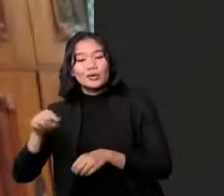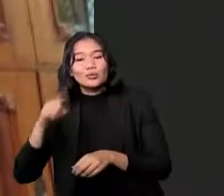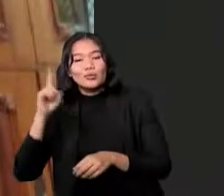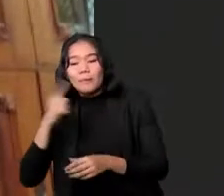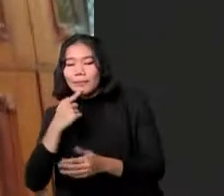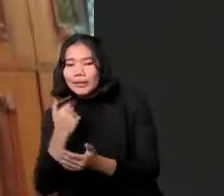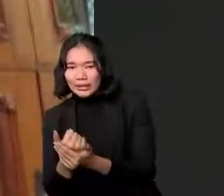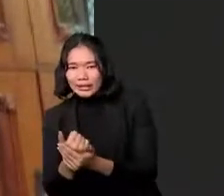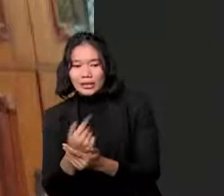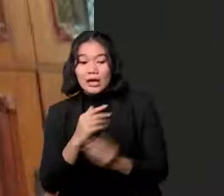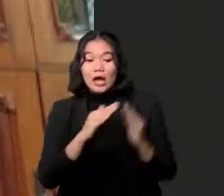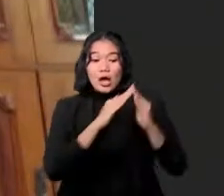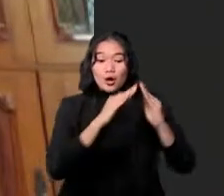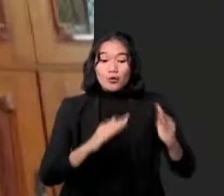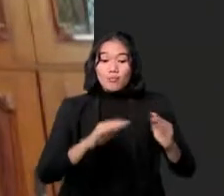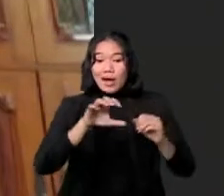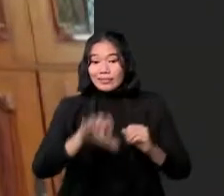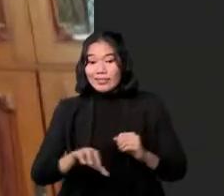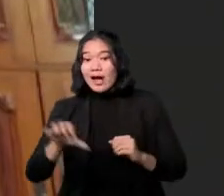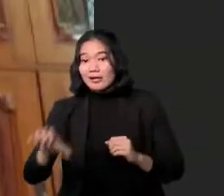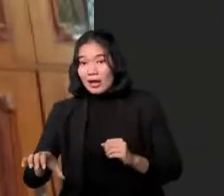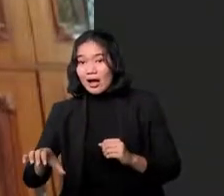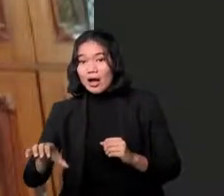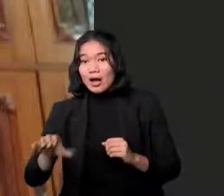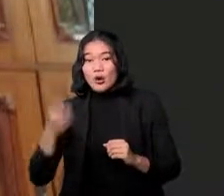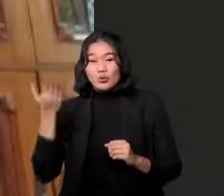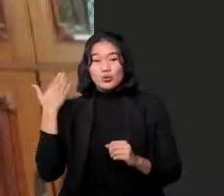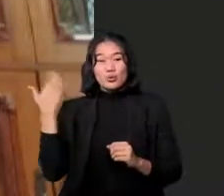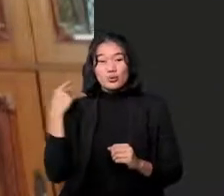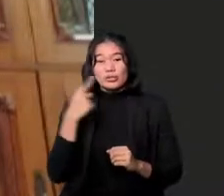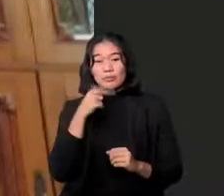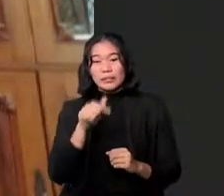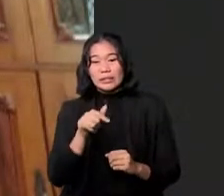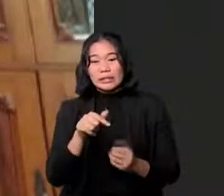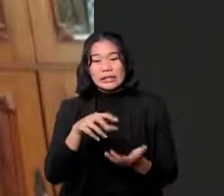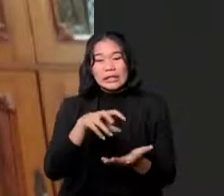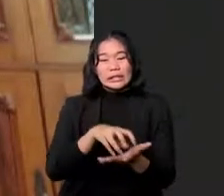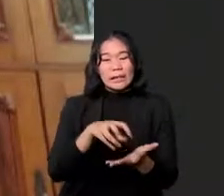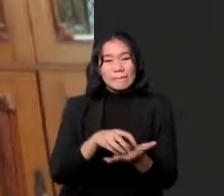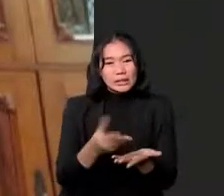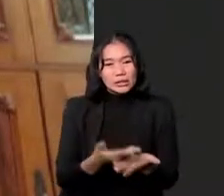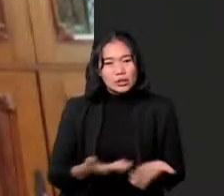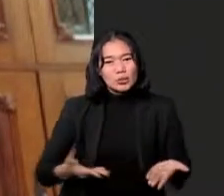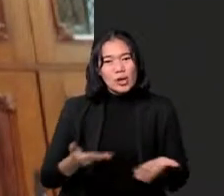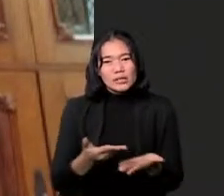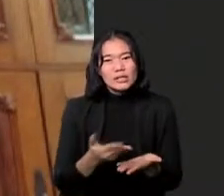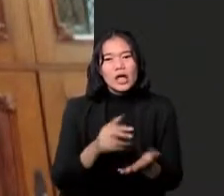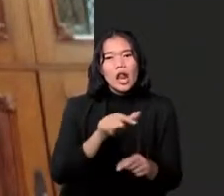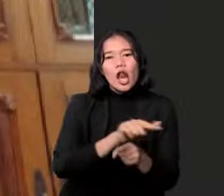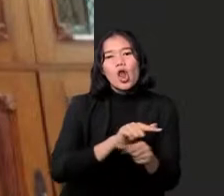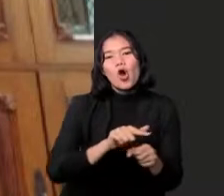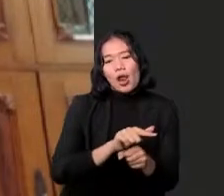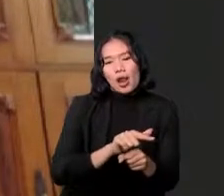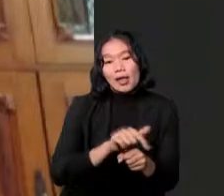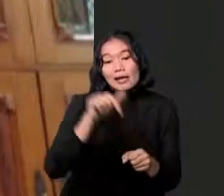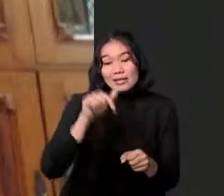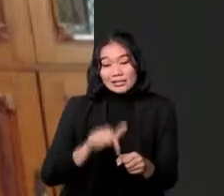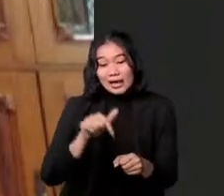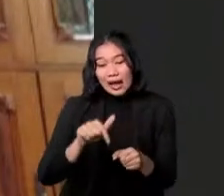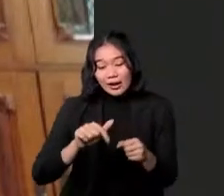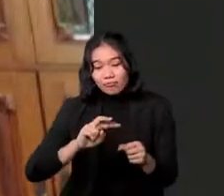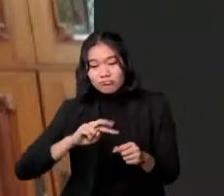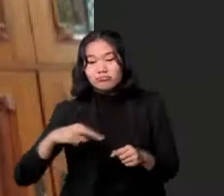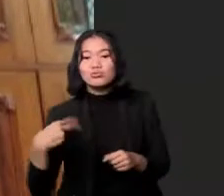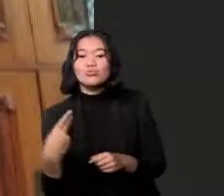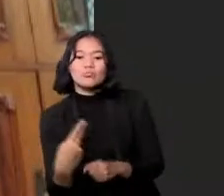mana institusi rumah tangga pada awalnya hanyalah merupakan suatu ranah domestik, maka dia menjadi ranah publik.